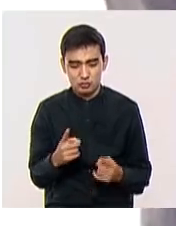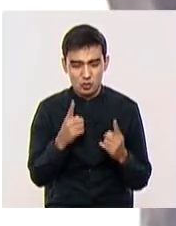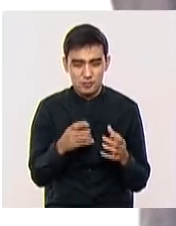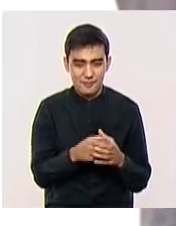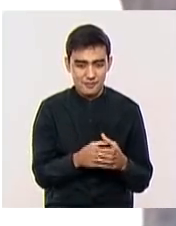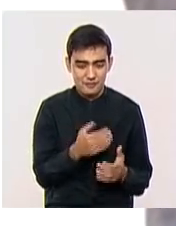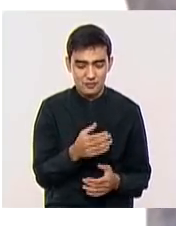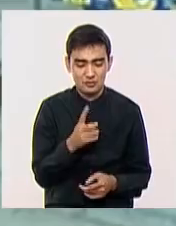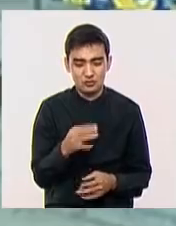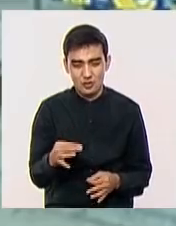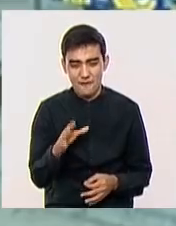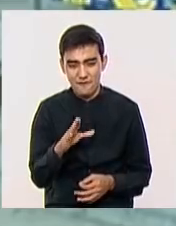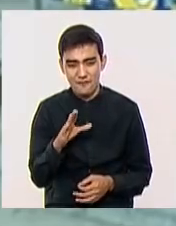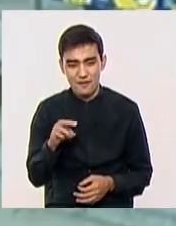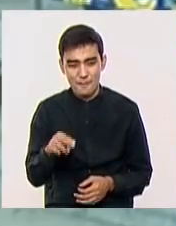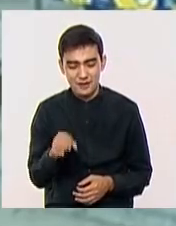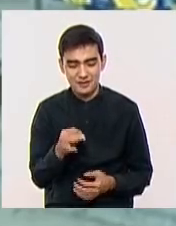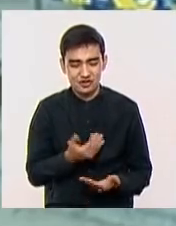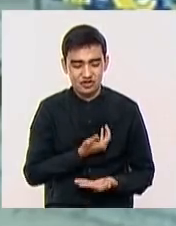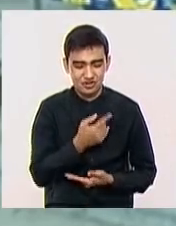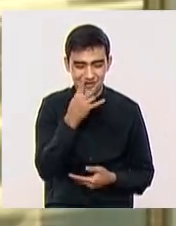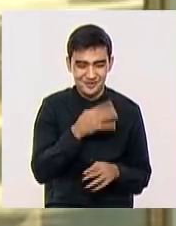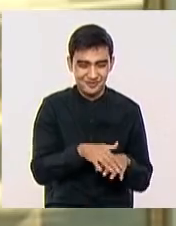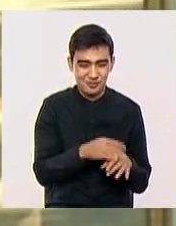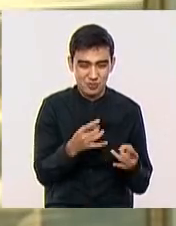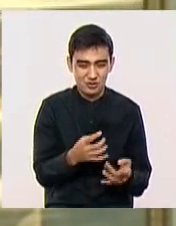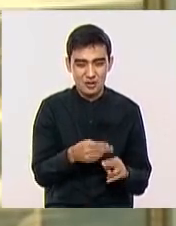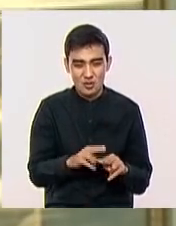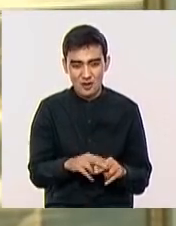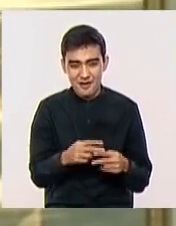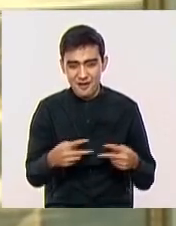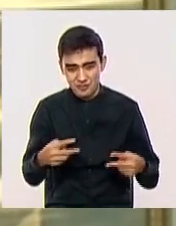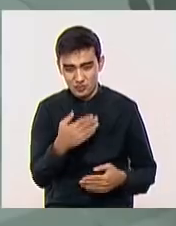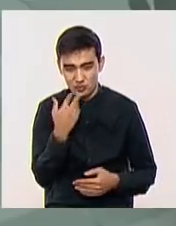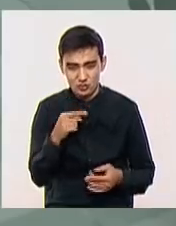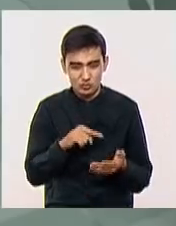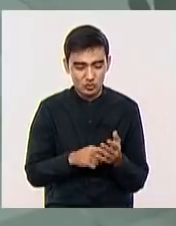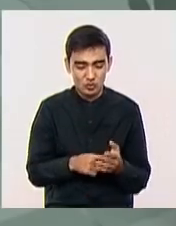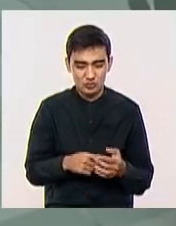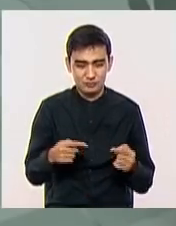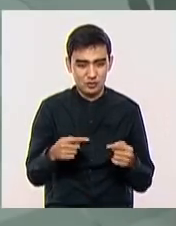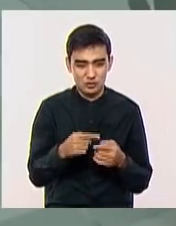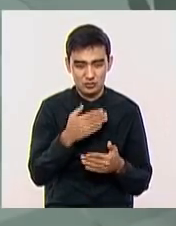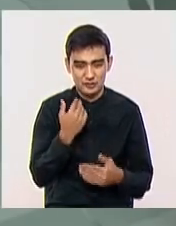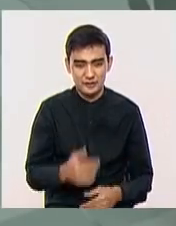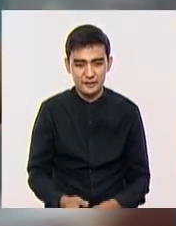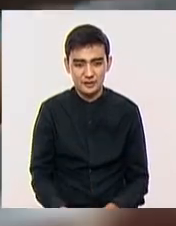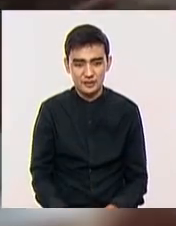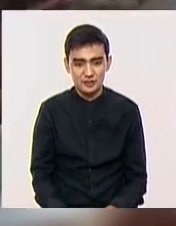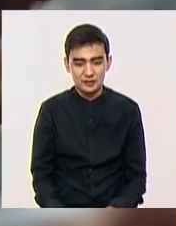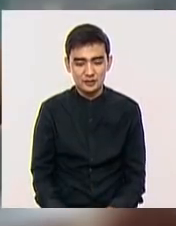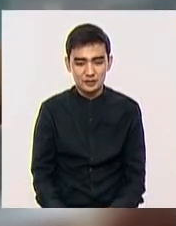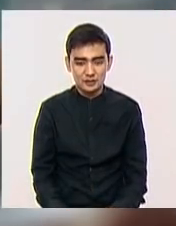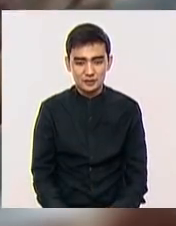и получается, что между ВВП и уровнем жизни казахстанцев пока нет точки соприкосновения. Нургали